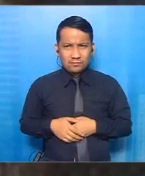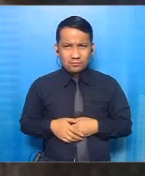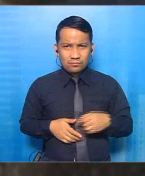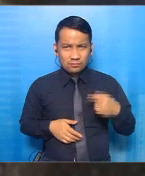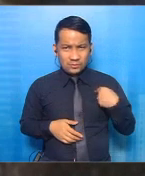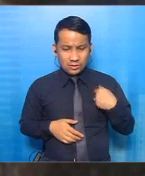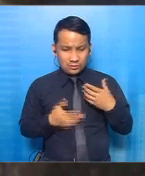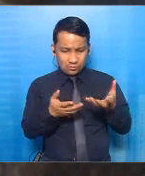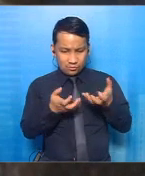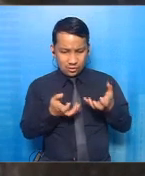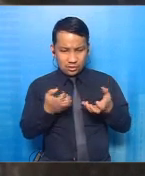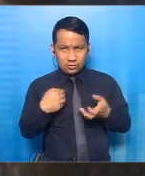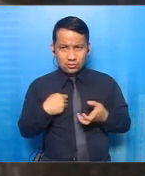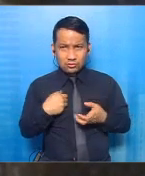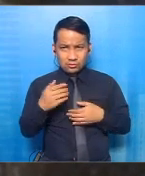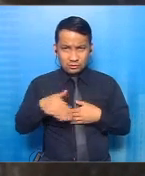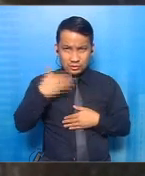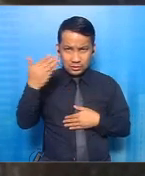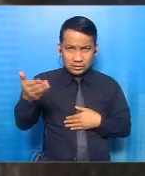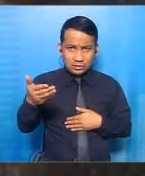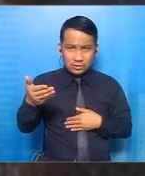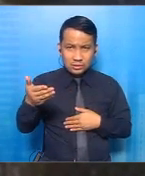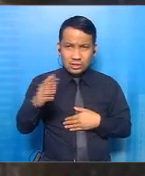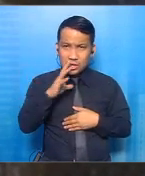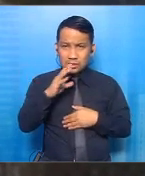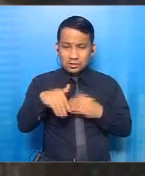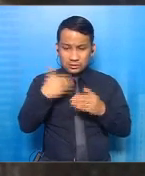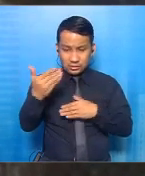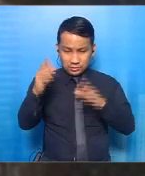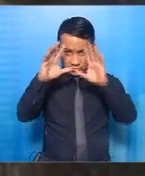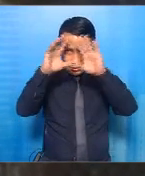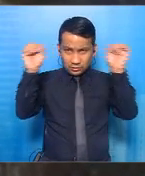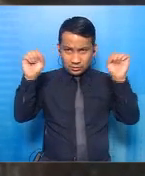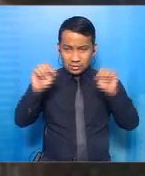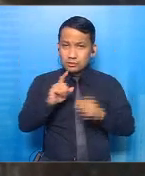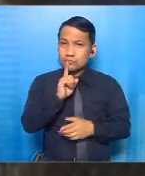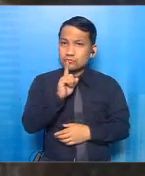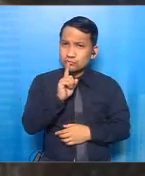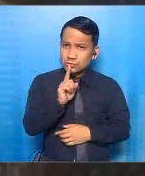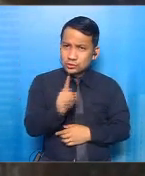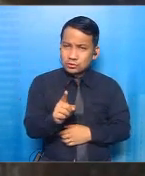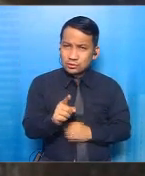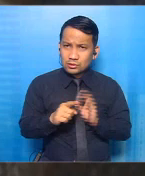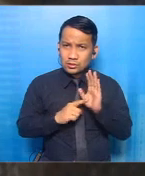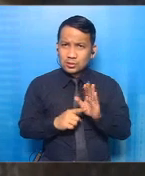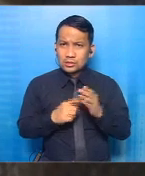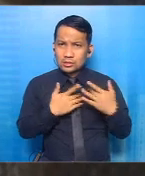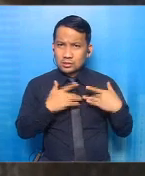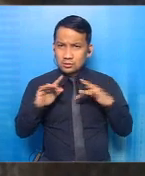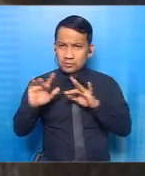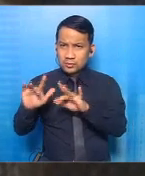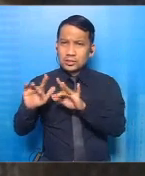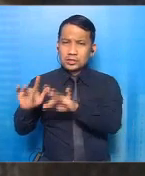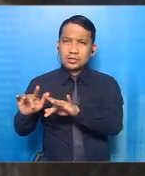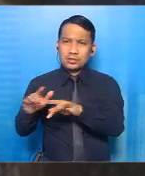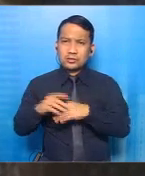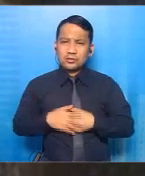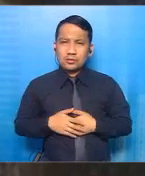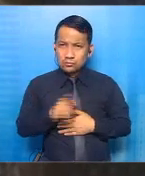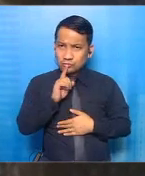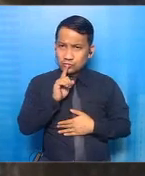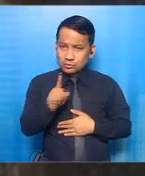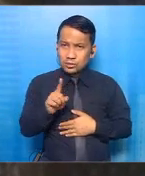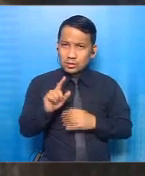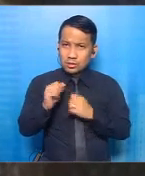Ngunit ang hangad ko sa sunod na maging presidente ay may tunay na malasakit at tunay